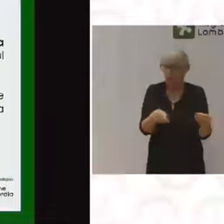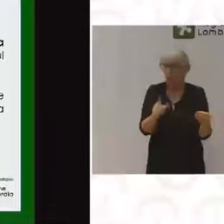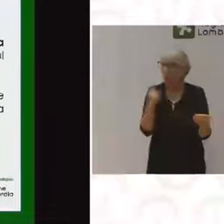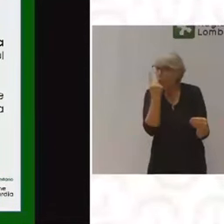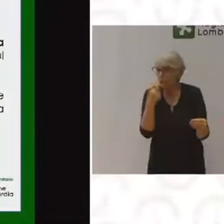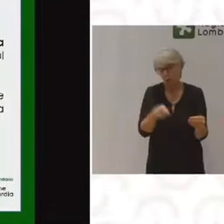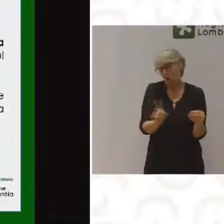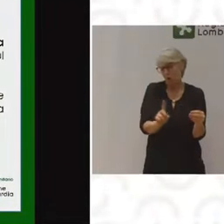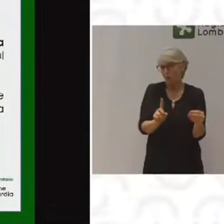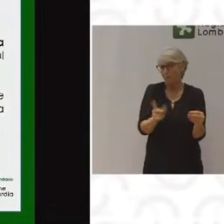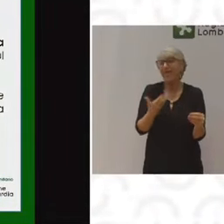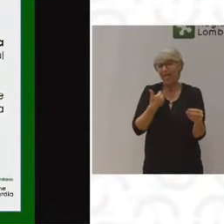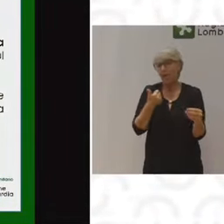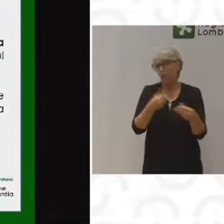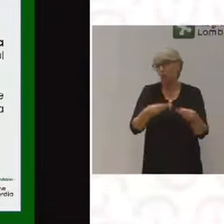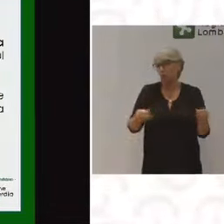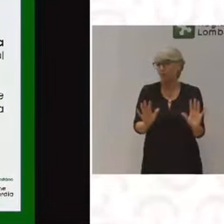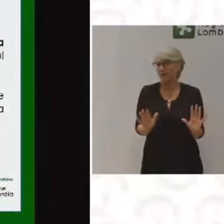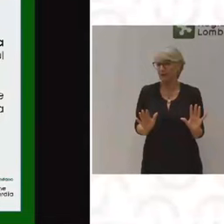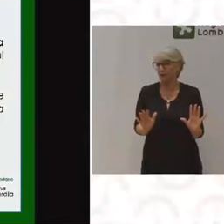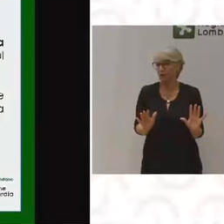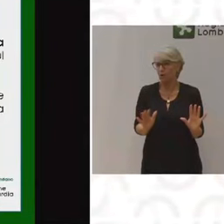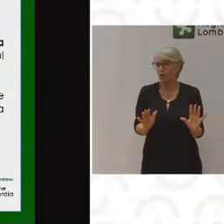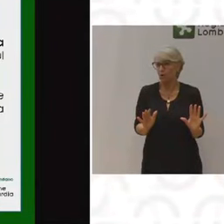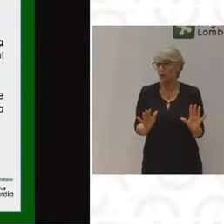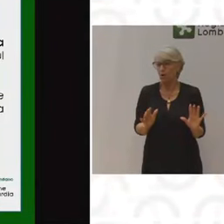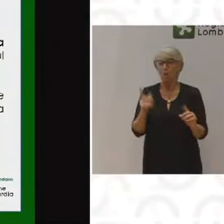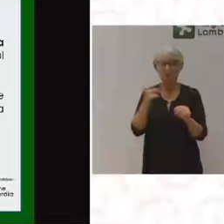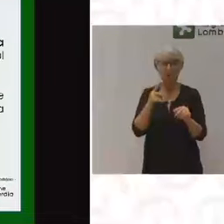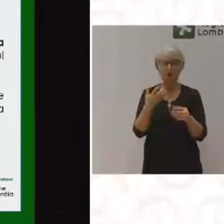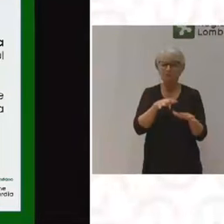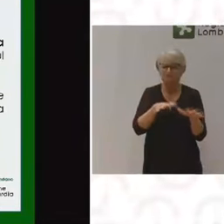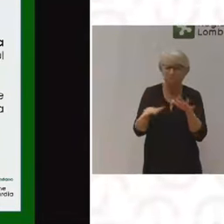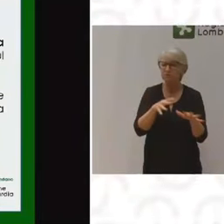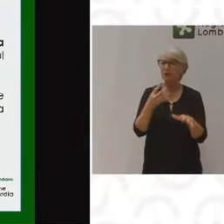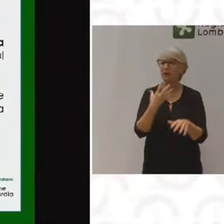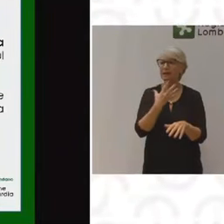strumento. Il tema dell'autonomia abitativa muove tante domande.